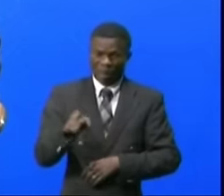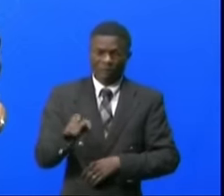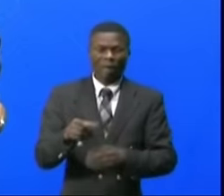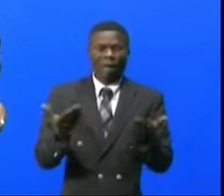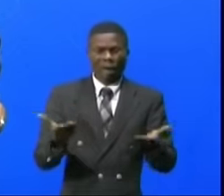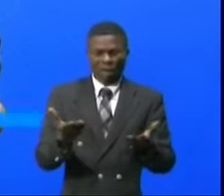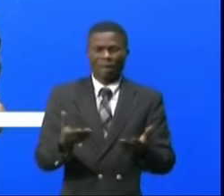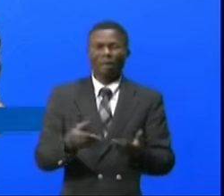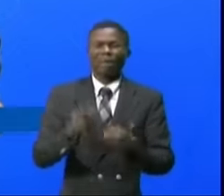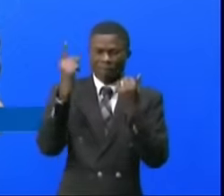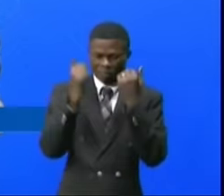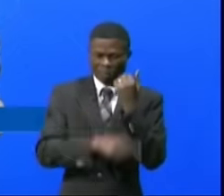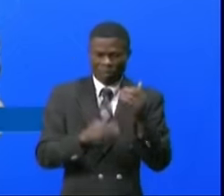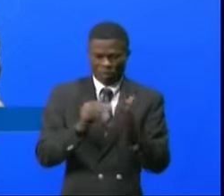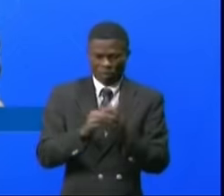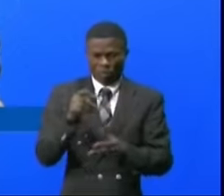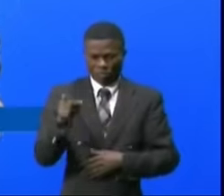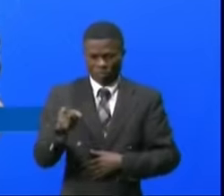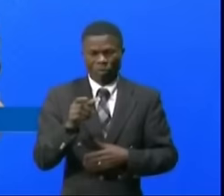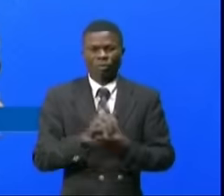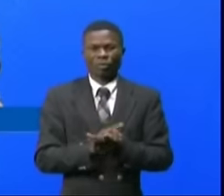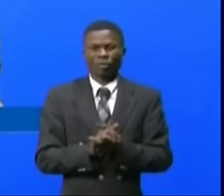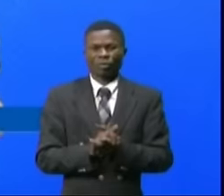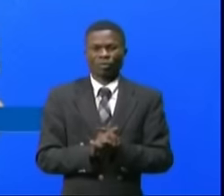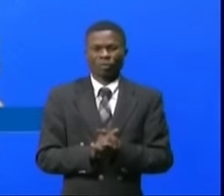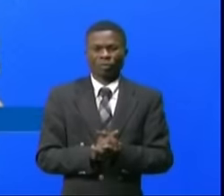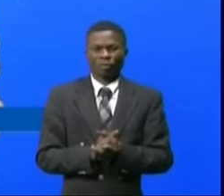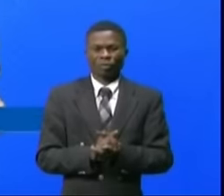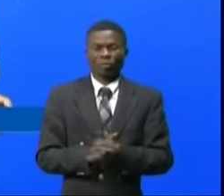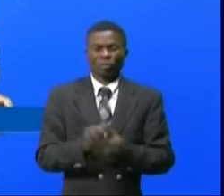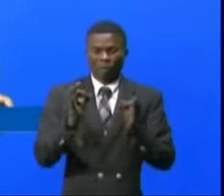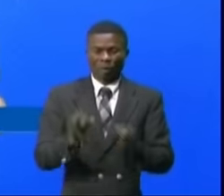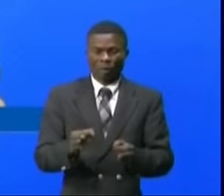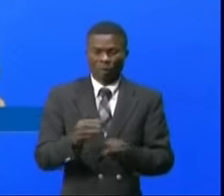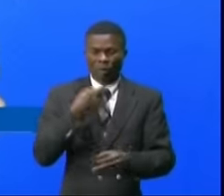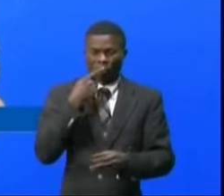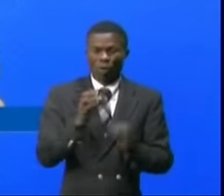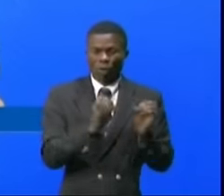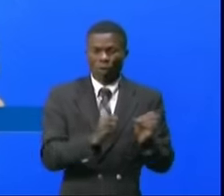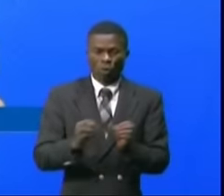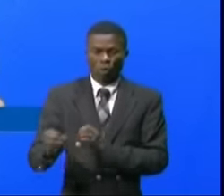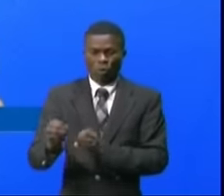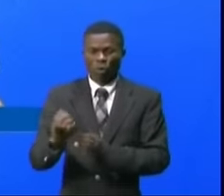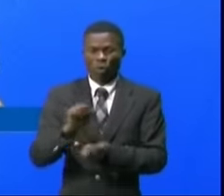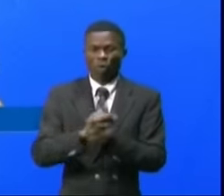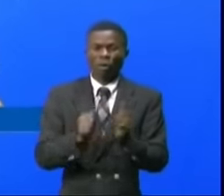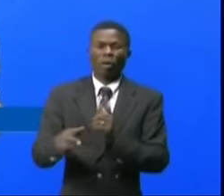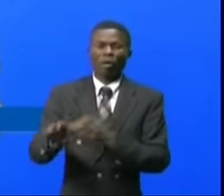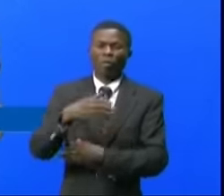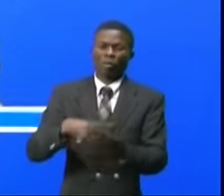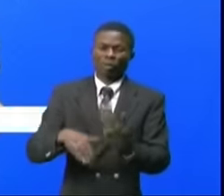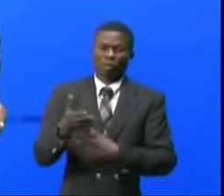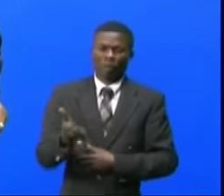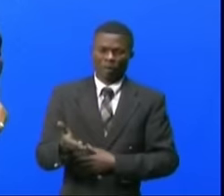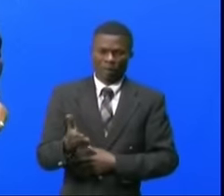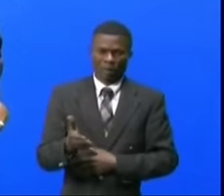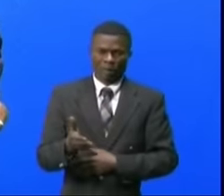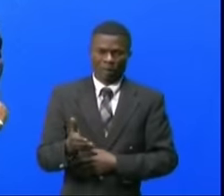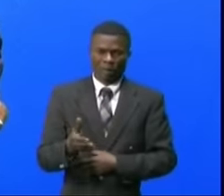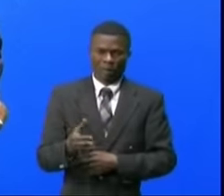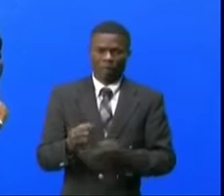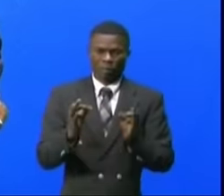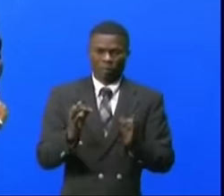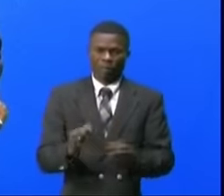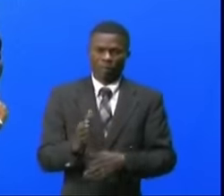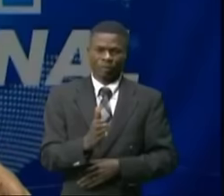certaines infrastructures. Mais ici, ils prennent ça juste pour organiser le trouble de désordre dans les villes. C'est tout simplement